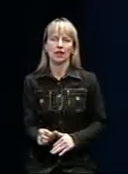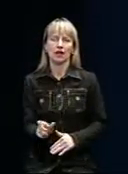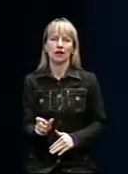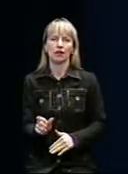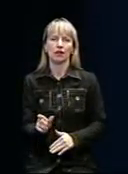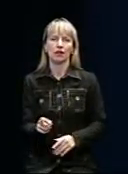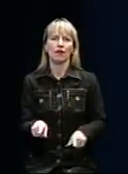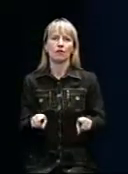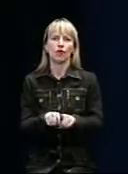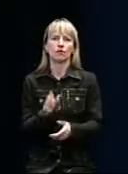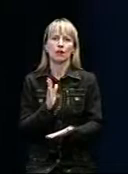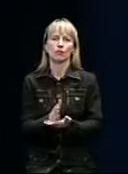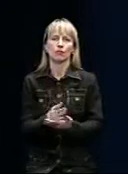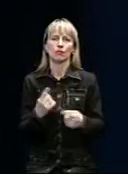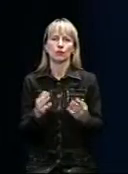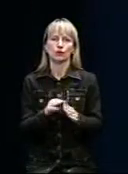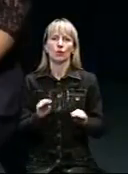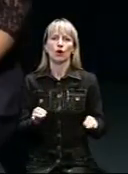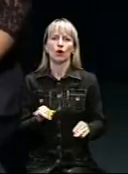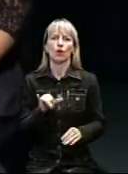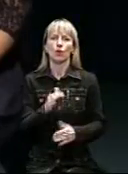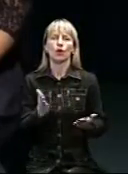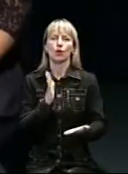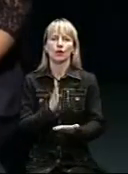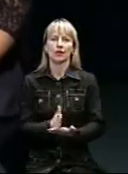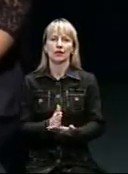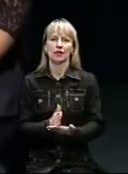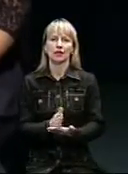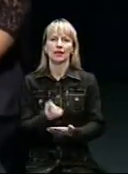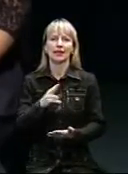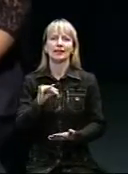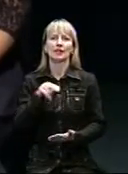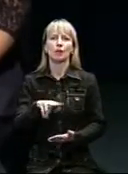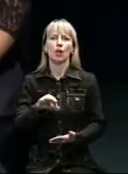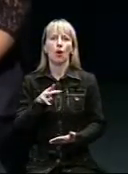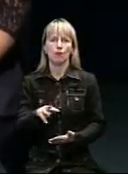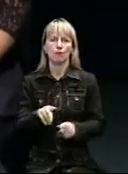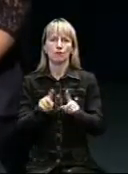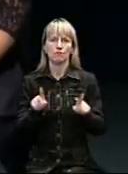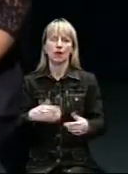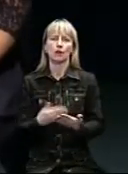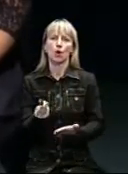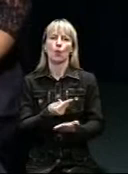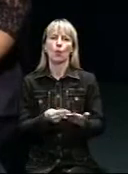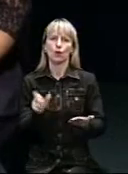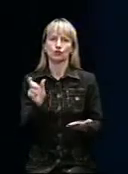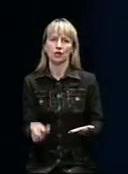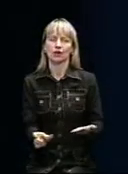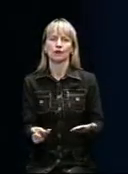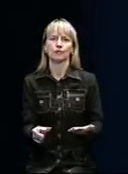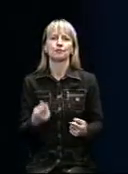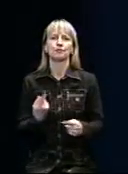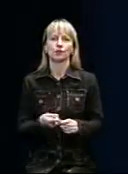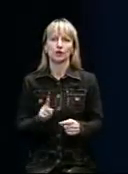плані в такому побутовому, от людина, у якої є там диплом художника, наприклад,